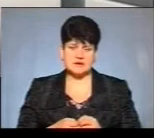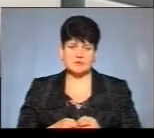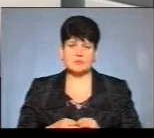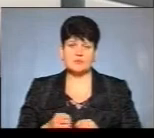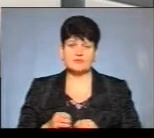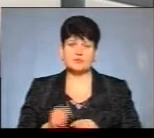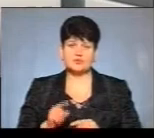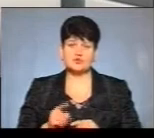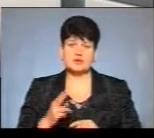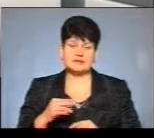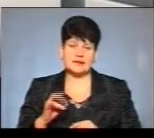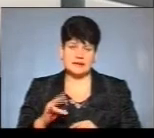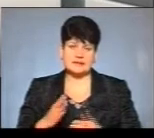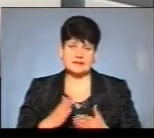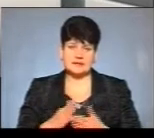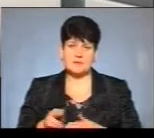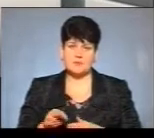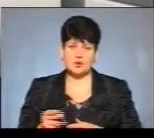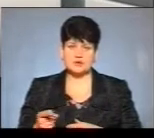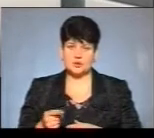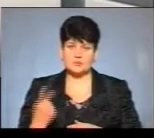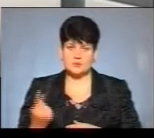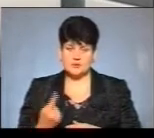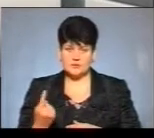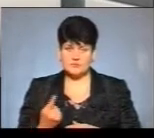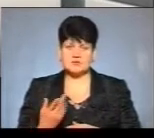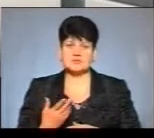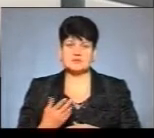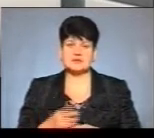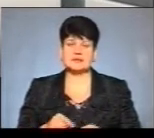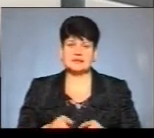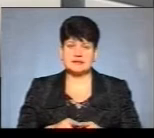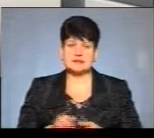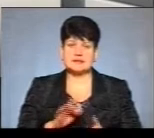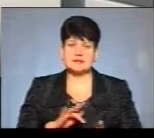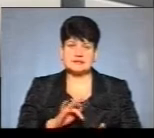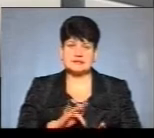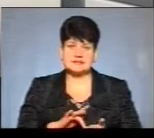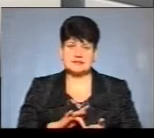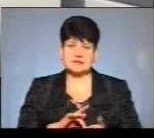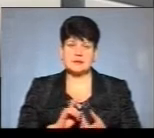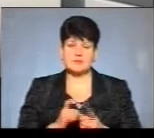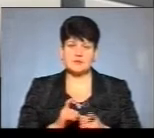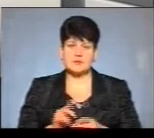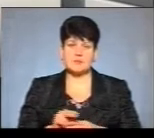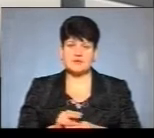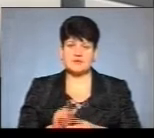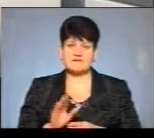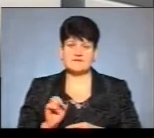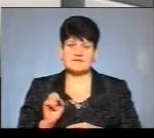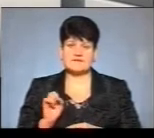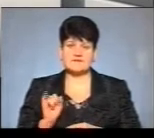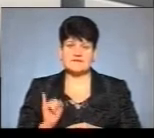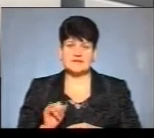що дані у нас йдуть по Тернопільській області, так як центри боротьби і профілактики ВІЛ-СНІДу – це